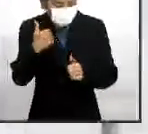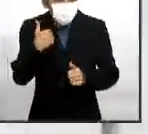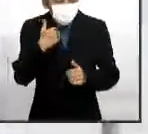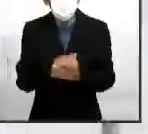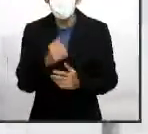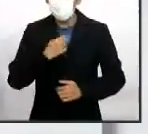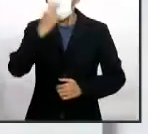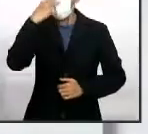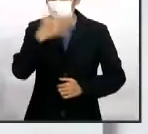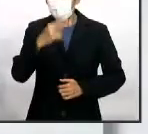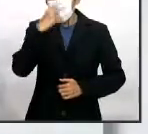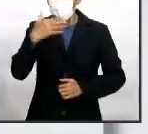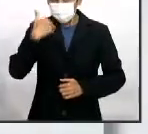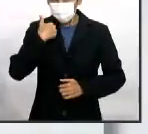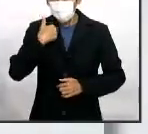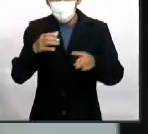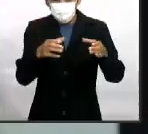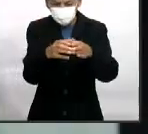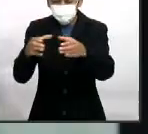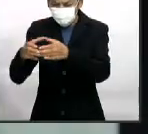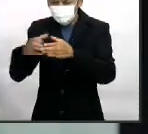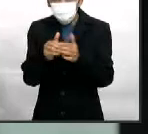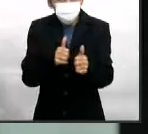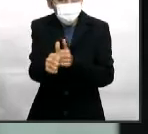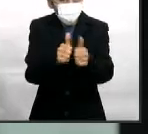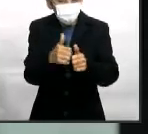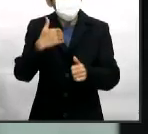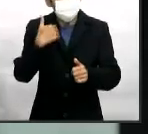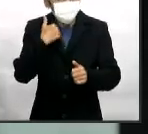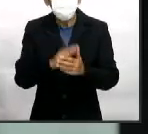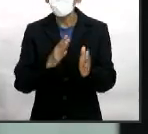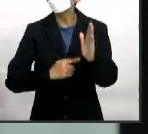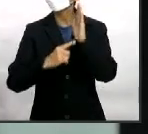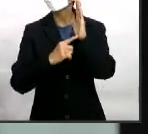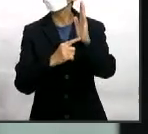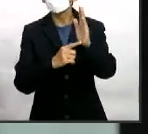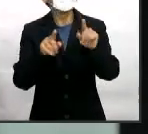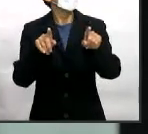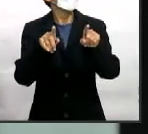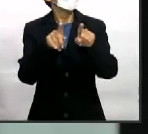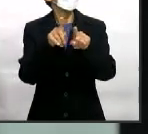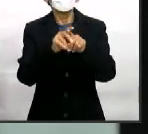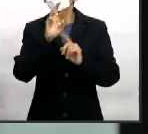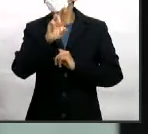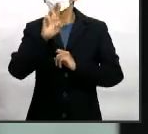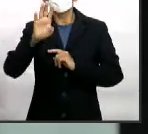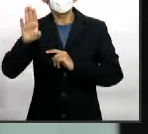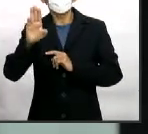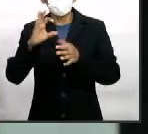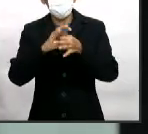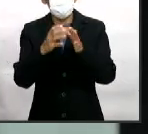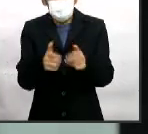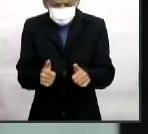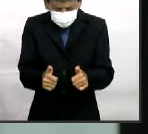นอนเพราะว่าผมเคยเห็นในหลายๆกลุ่มก็ลงไปแข่งผมยกอย่างเช่นก็เหมือนนะคือระบบของกีฬาอีสป